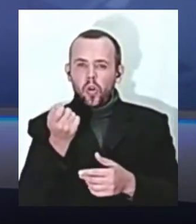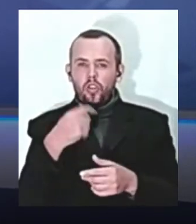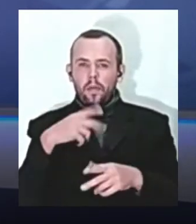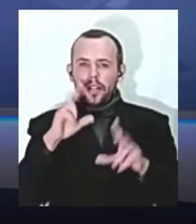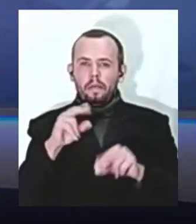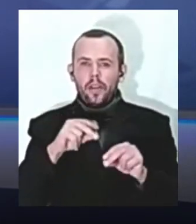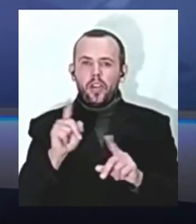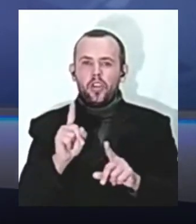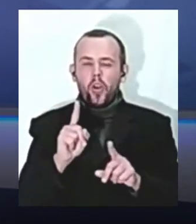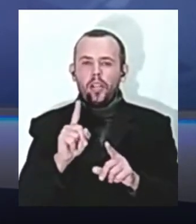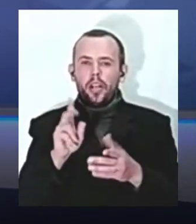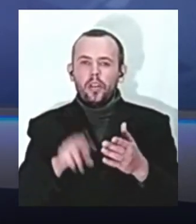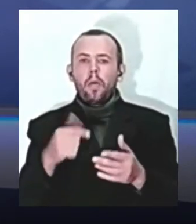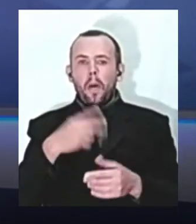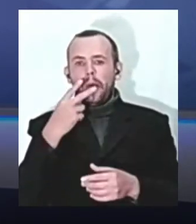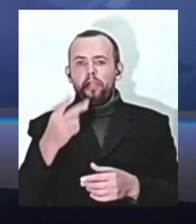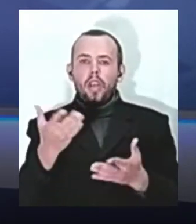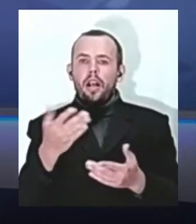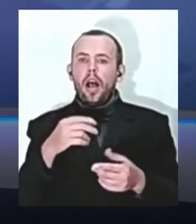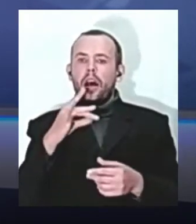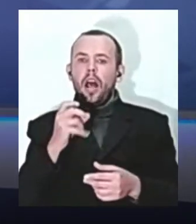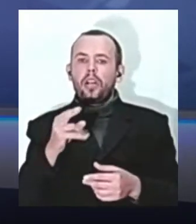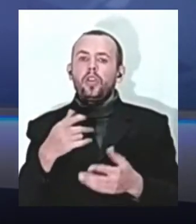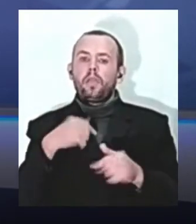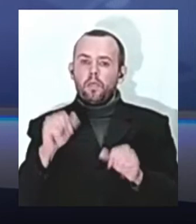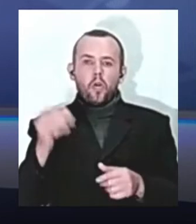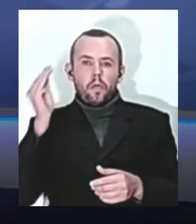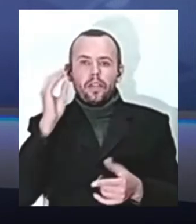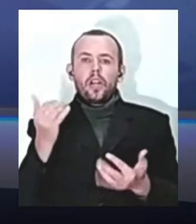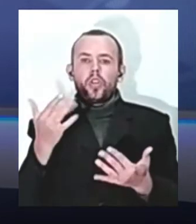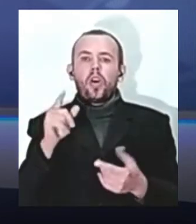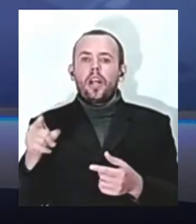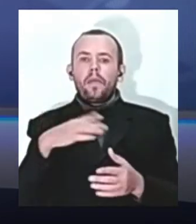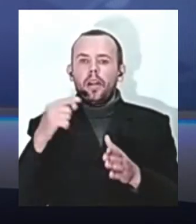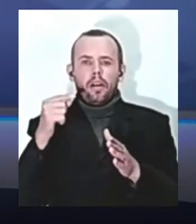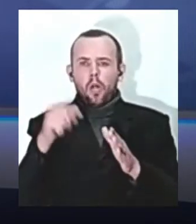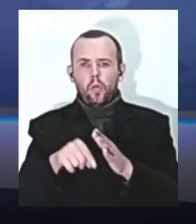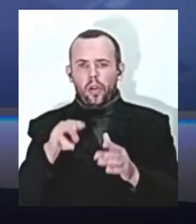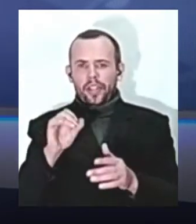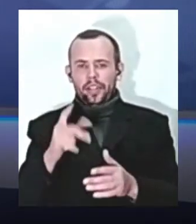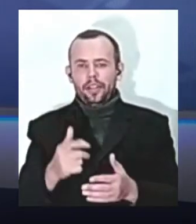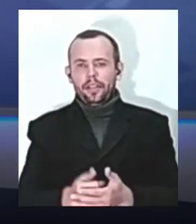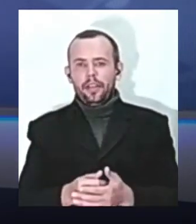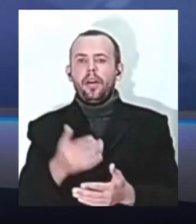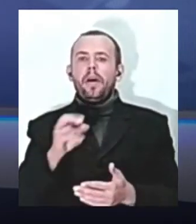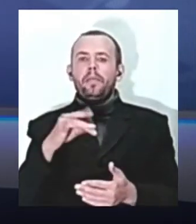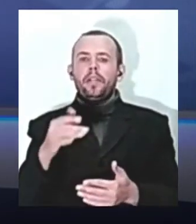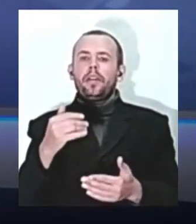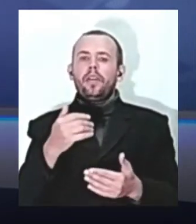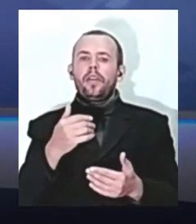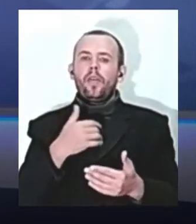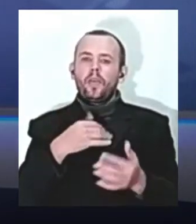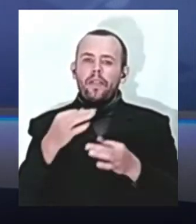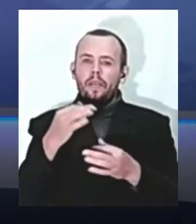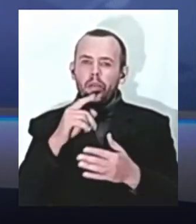легалізувати, ми бачимо, яка реакція. Тож можемо представити, наскільки там глибока тінь. Пане Дмитрію, хочу також обговорити питання. Я